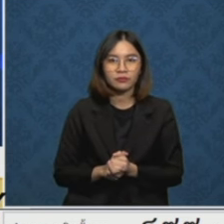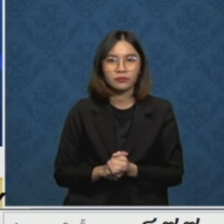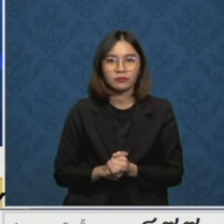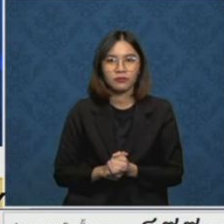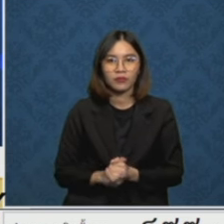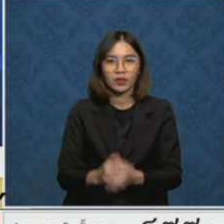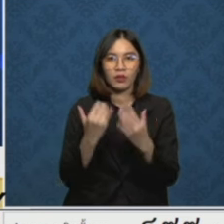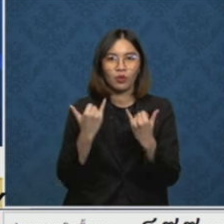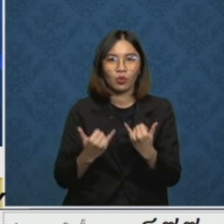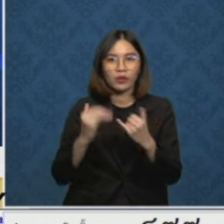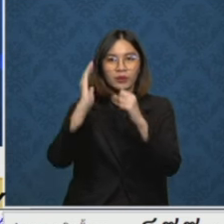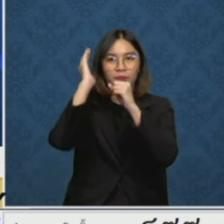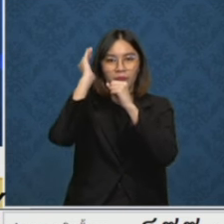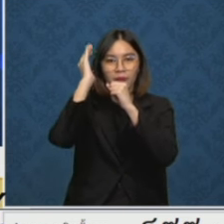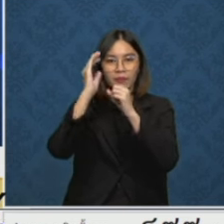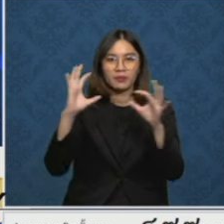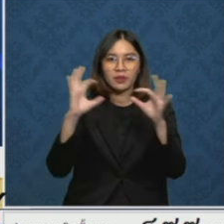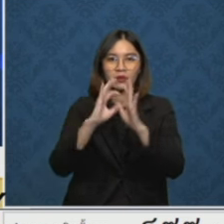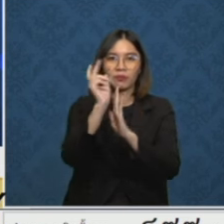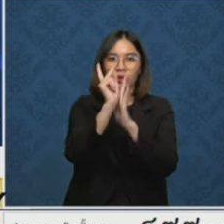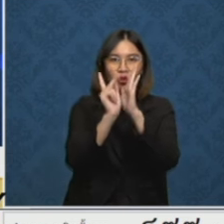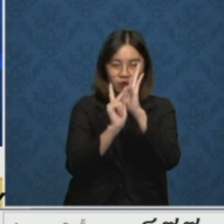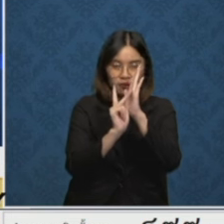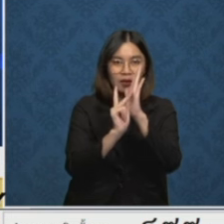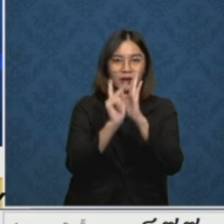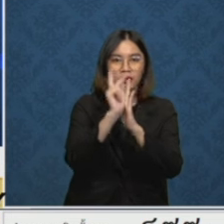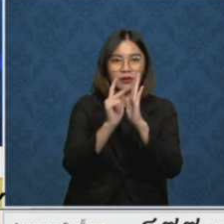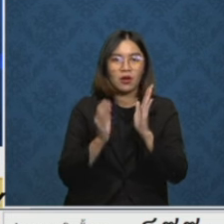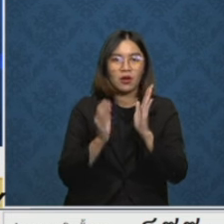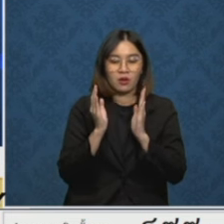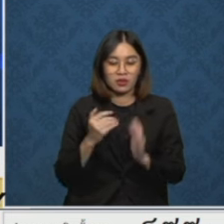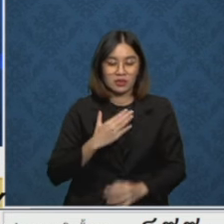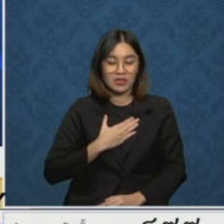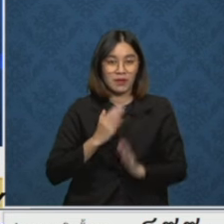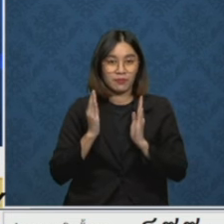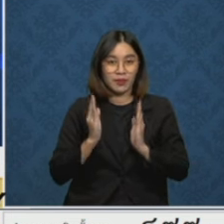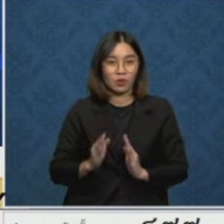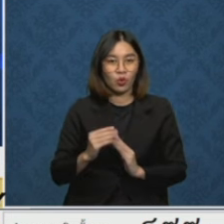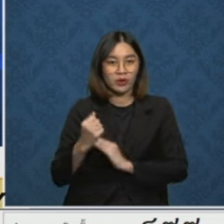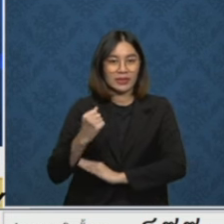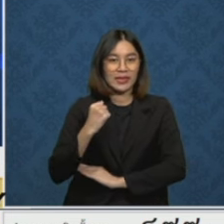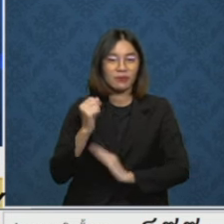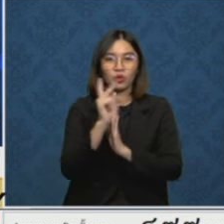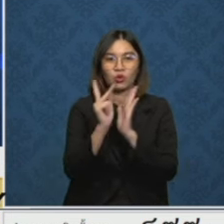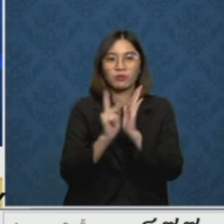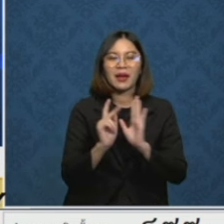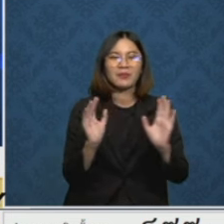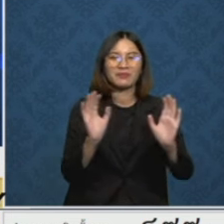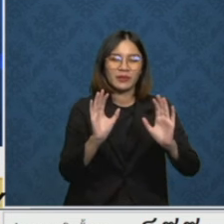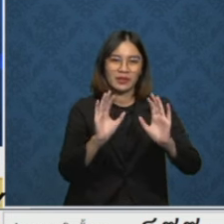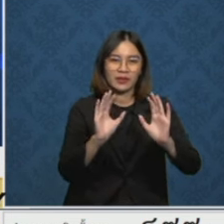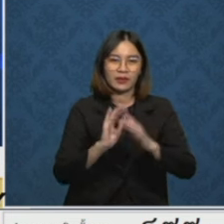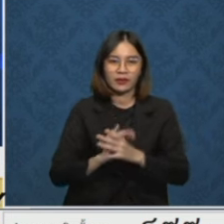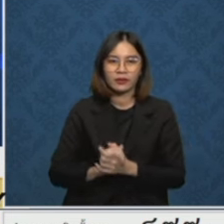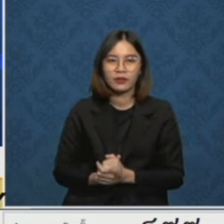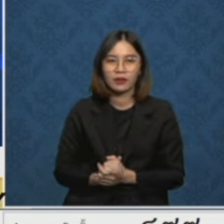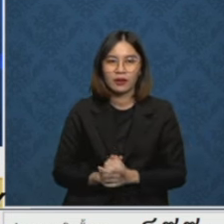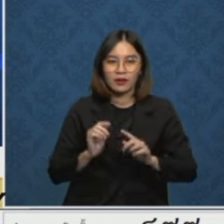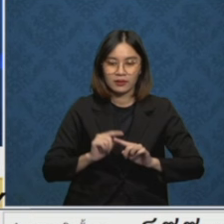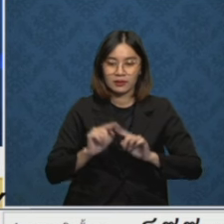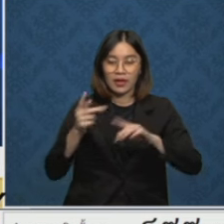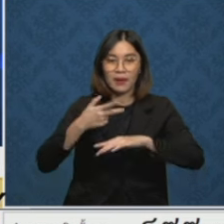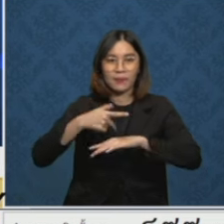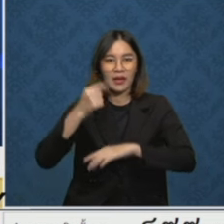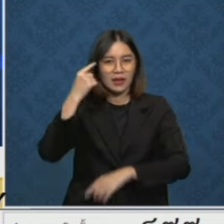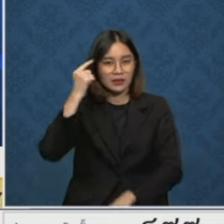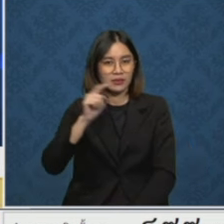วันนี้อาจจะพูดเรื่องกฎหมายเยอะนิดนึงนะคะแต่ว่าที่ฉันเนี่ยไม่ได้เป็นคนที่เคร่งครัดในเรื่องกฎหมายอะไรขนาดนั้นแต่ท่านประธานสภ